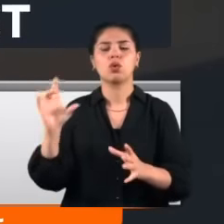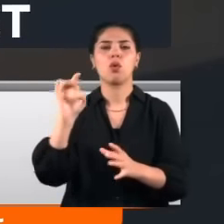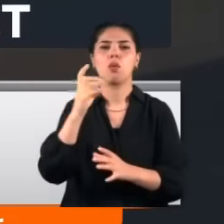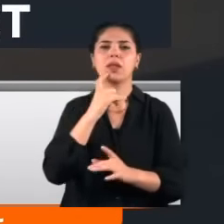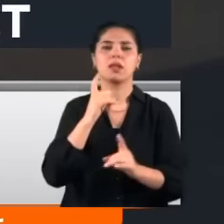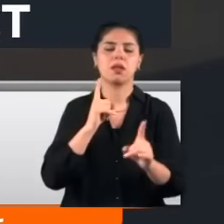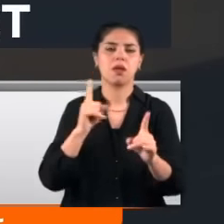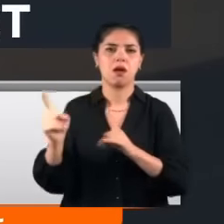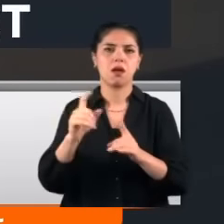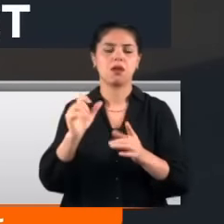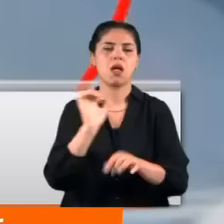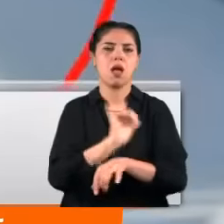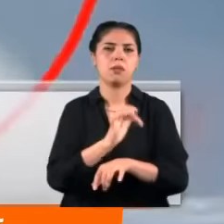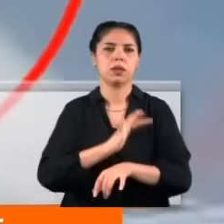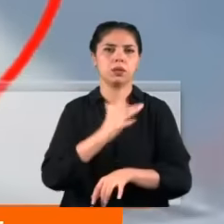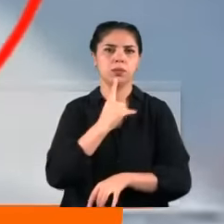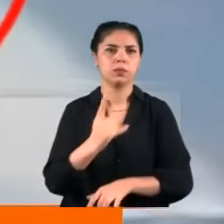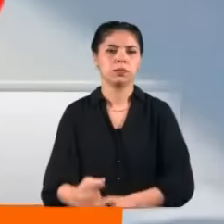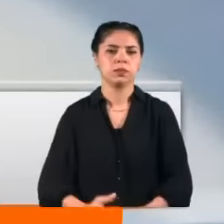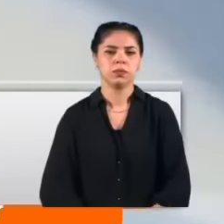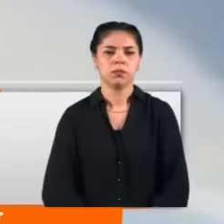kadar hapsini talep etti.